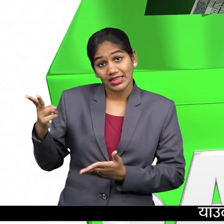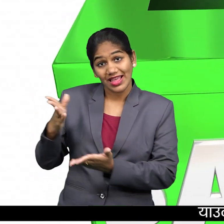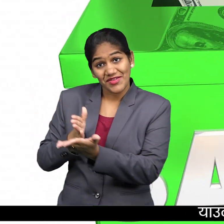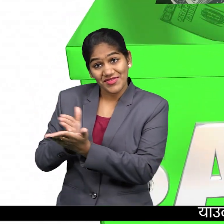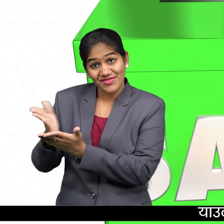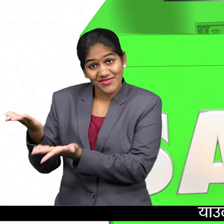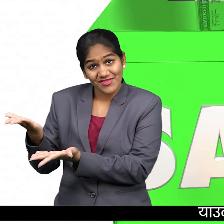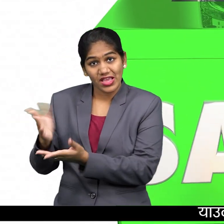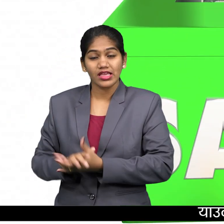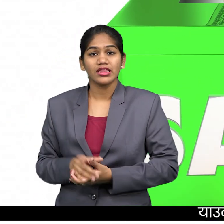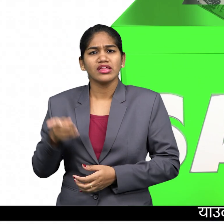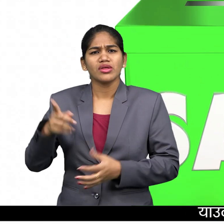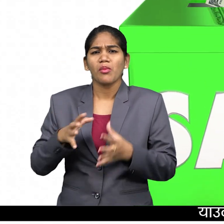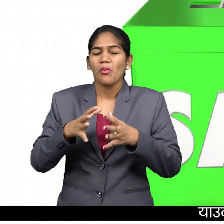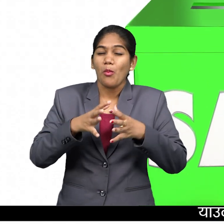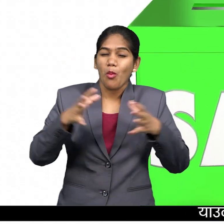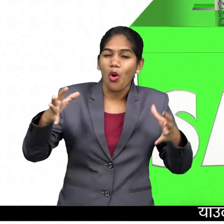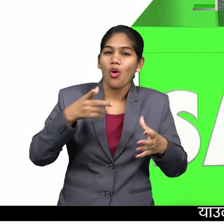याउलट मोठे शेतकरी